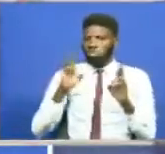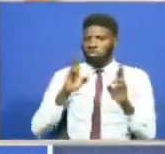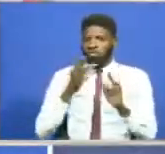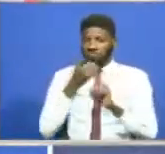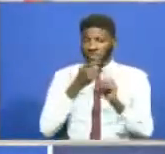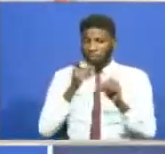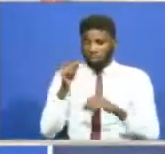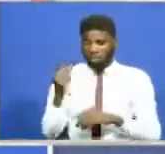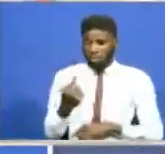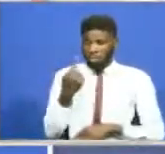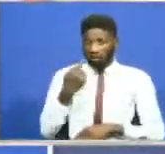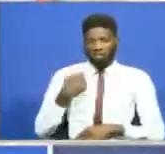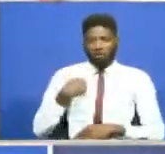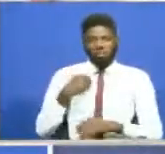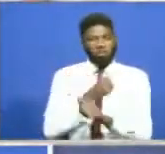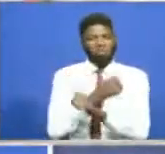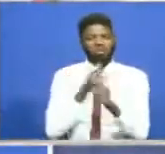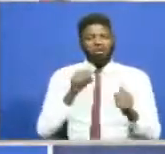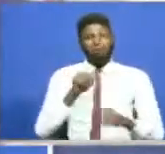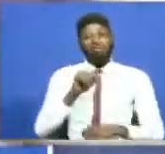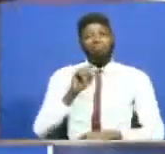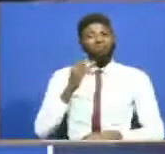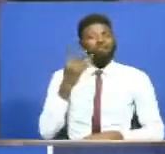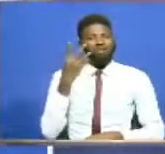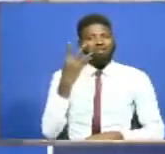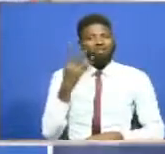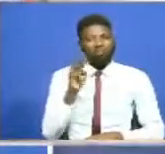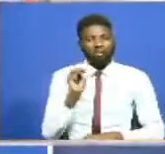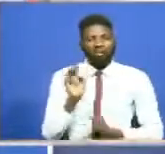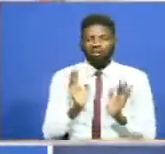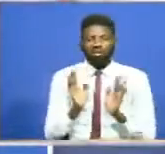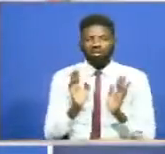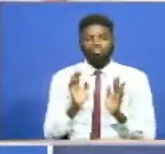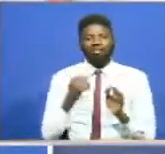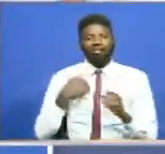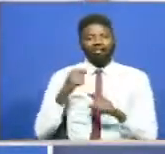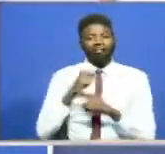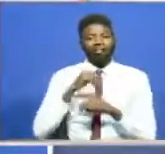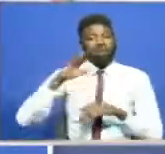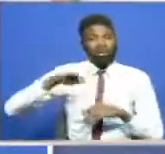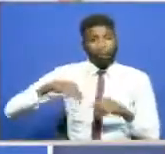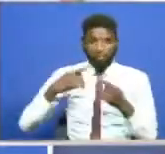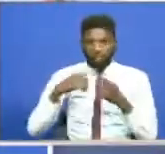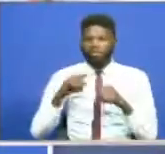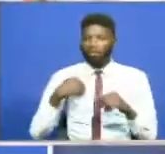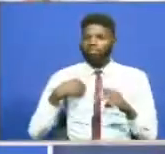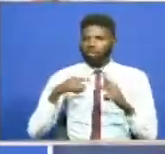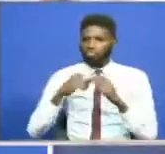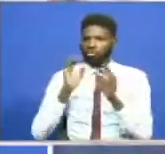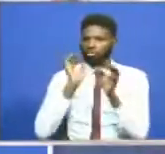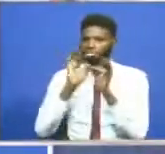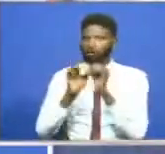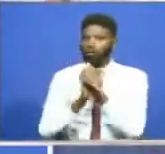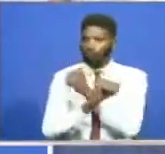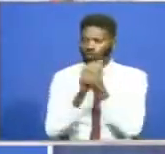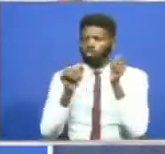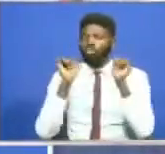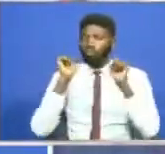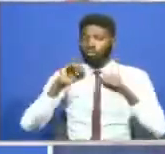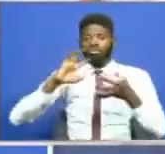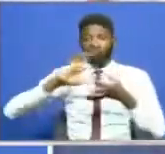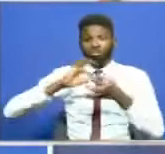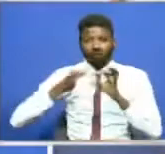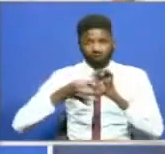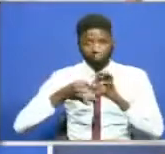sikuwa form ya 400. Nilikuwa nimeanza mazoezi late. Lakini saa hii nimeona sasa nimeanza kuenda mpaka tuende Olympic na tuende